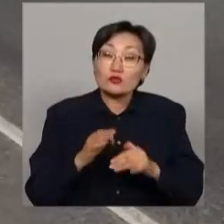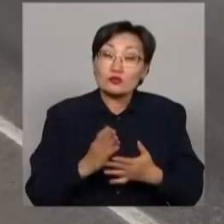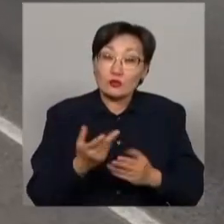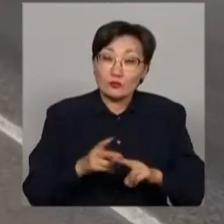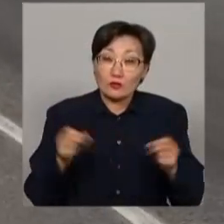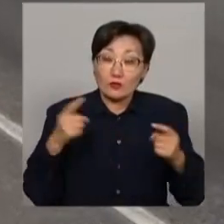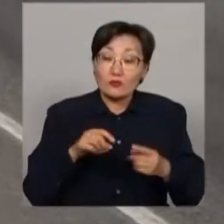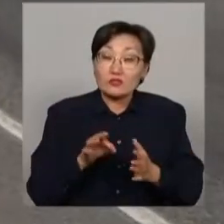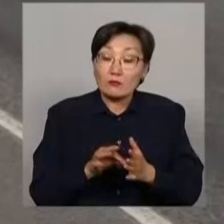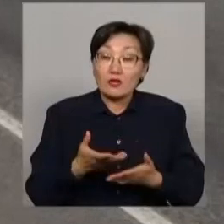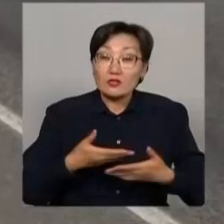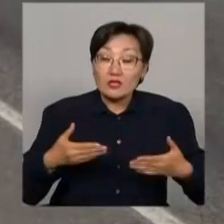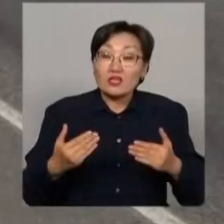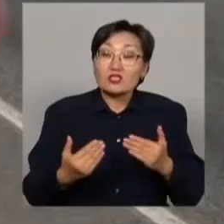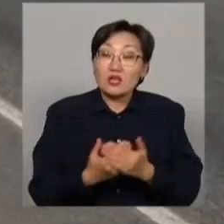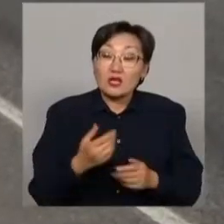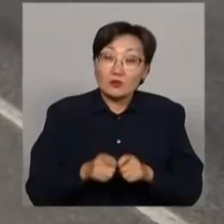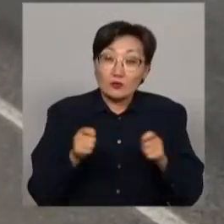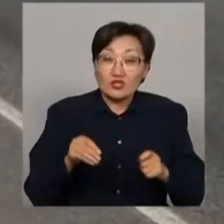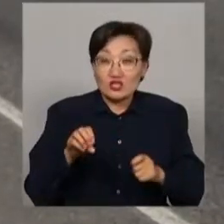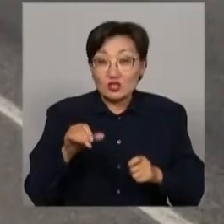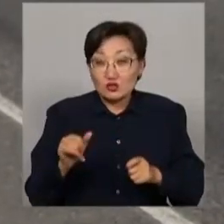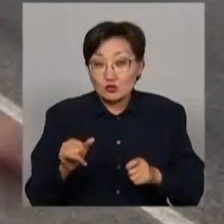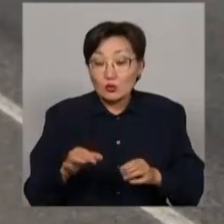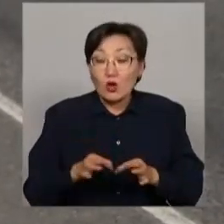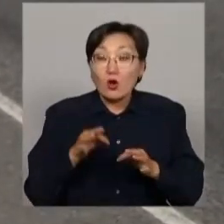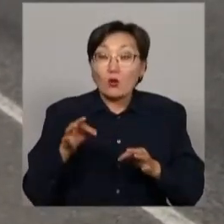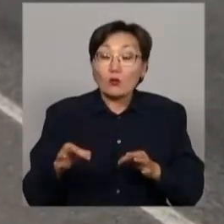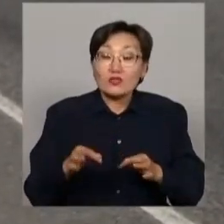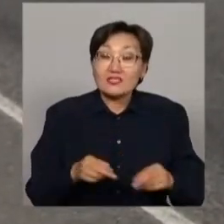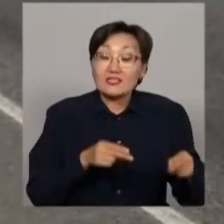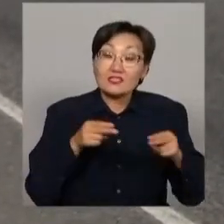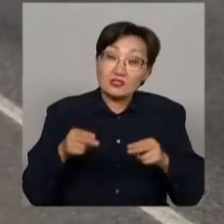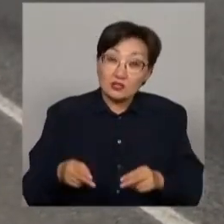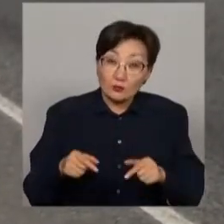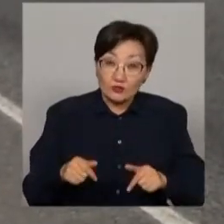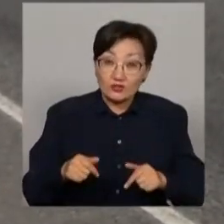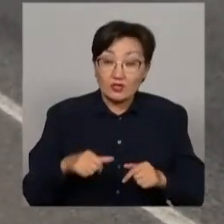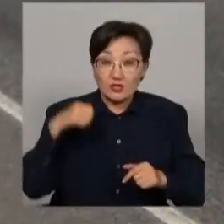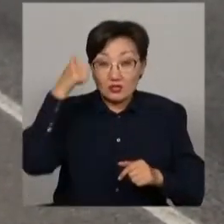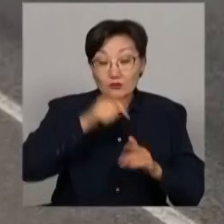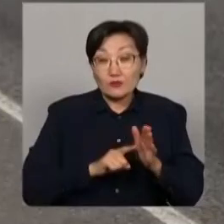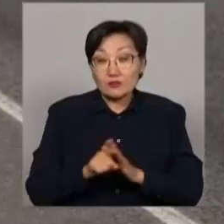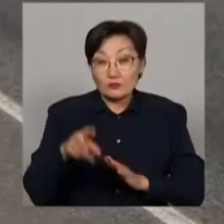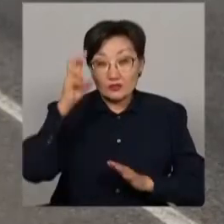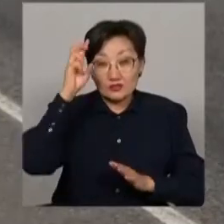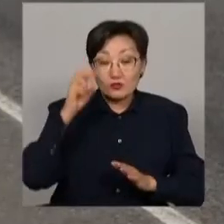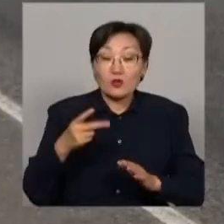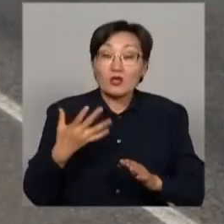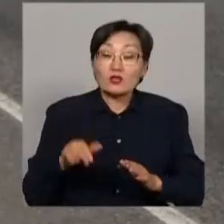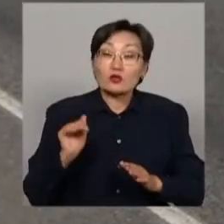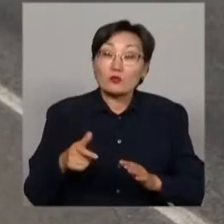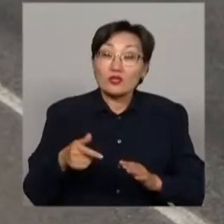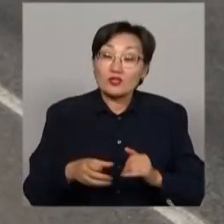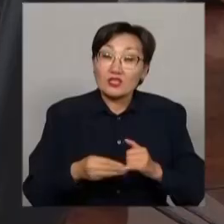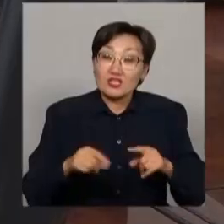білу мақсатында біз жаңадан құрылған Жетісу облысына ат басын бұрдық. Айта кетсек, мұнда жыл басынан бері мемлекетке 50 мың гектар